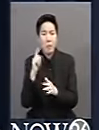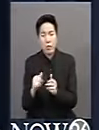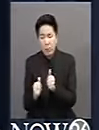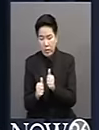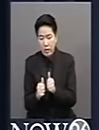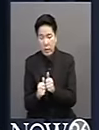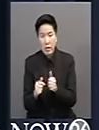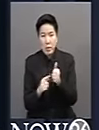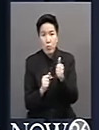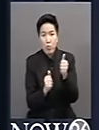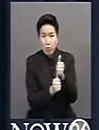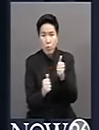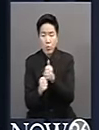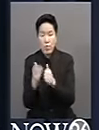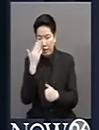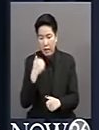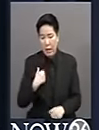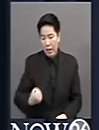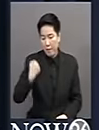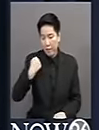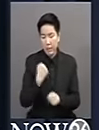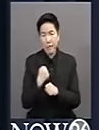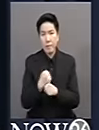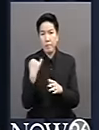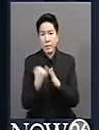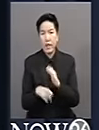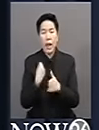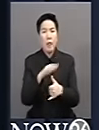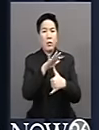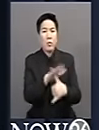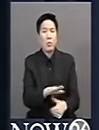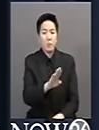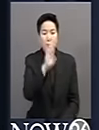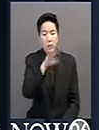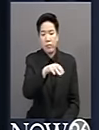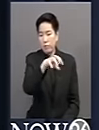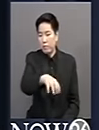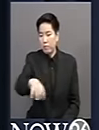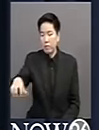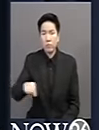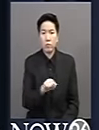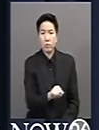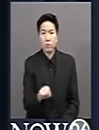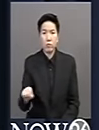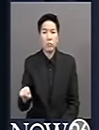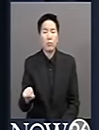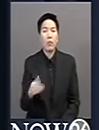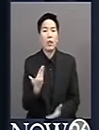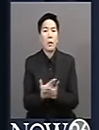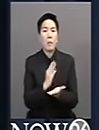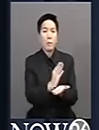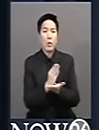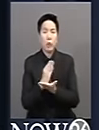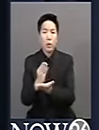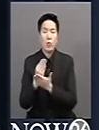ยของประธานาธิบดีฐานใช้อำนาจในทางที่ผิดกดดันให้บริษัทเครือข่ายรายใหญ่หลายรายครับบริจาค